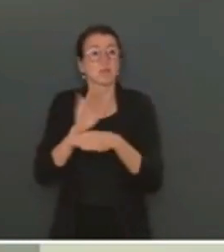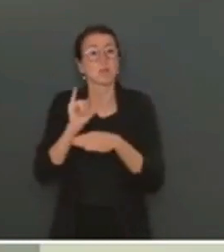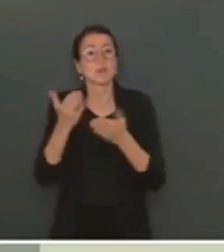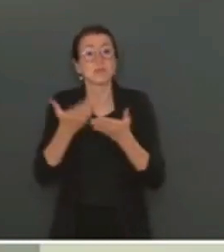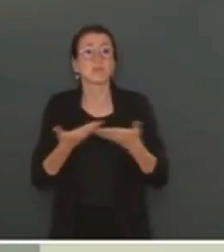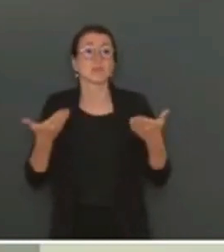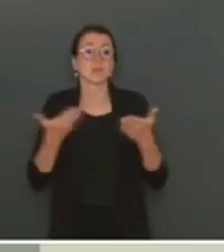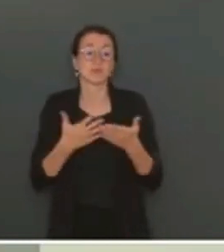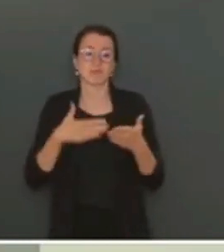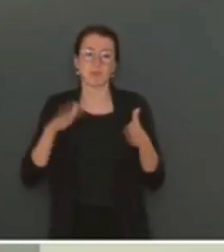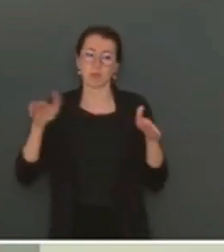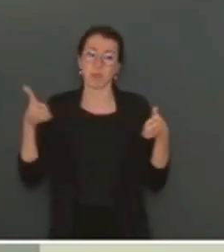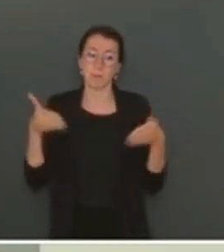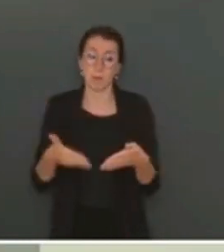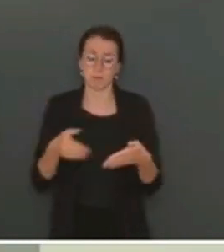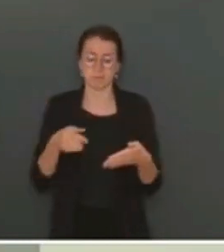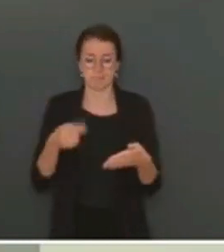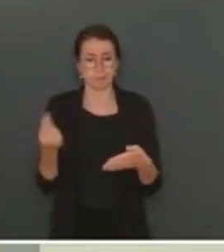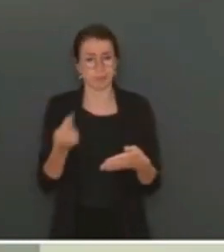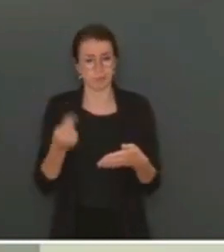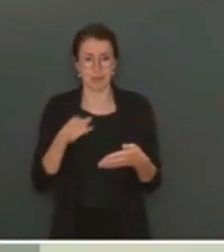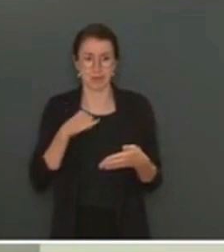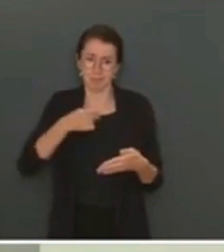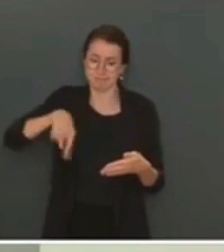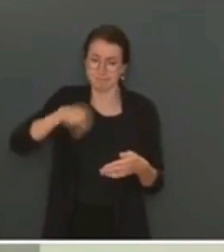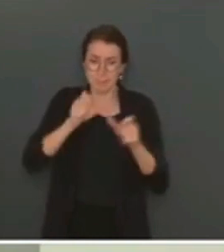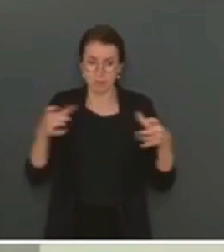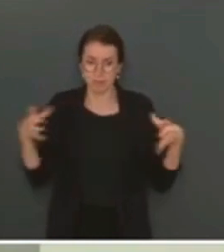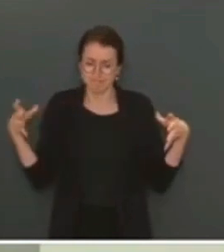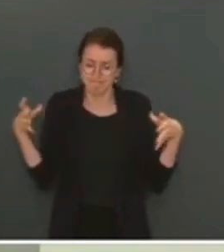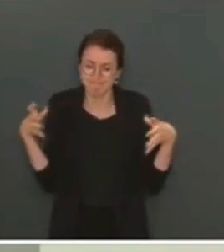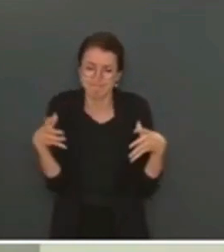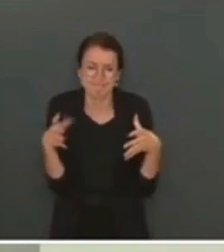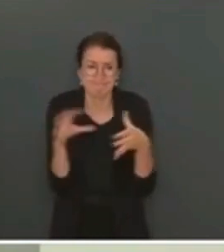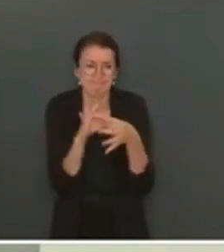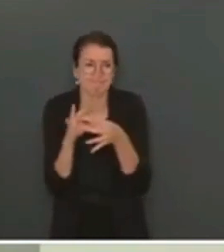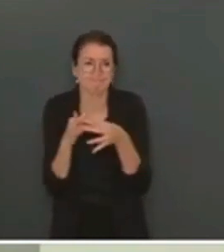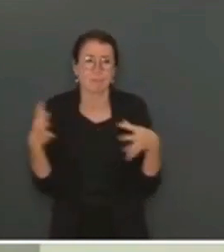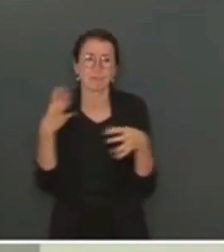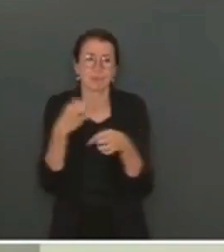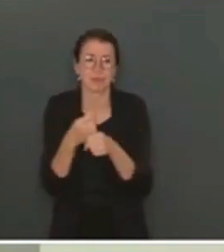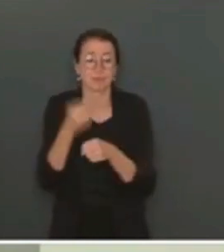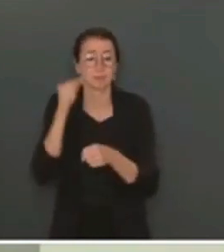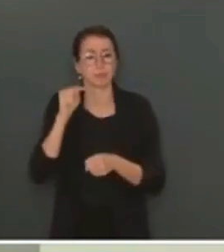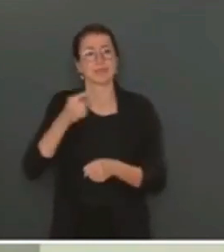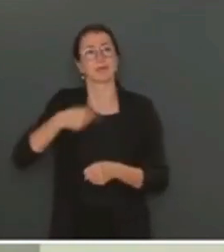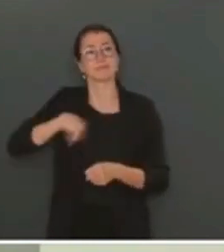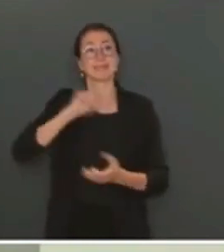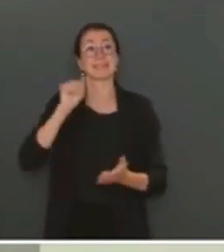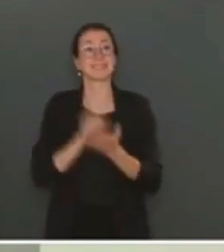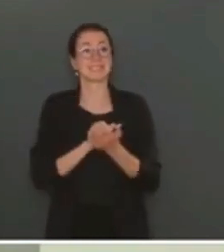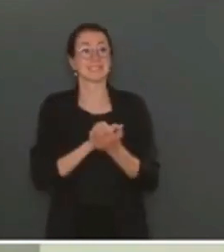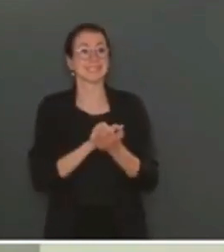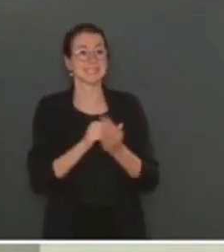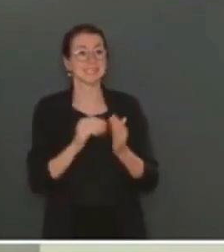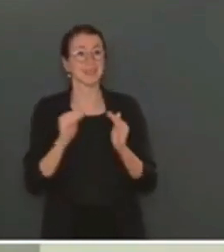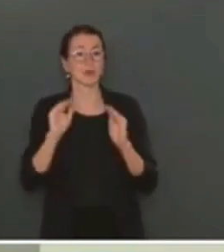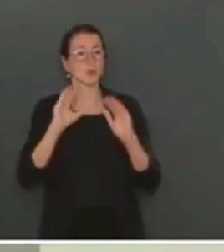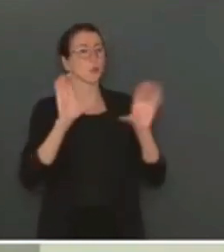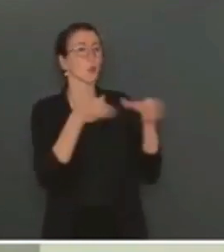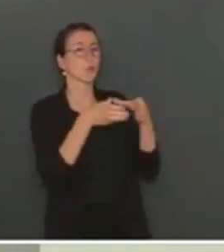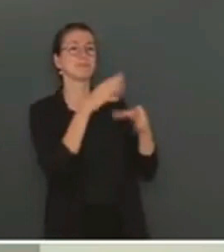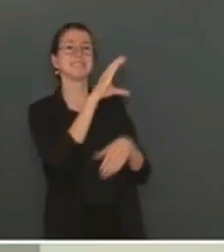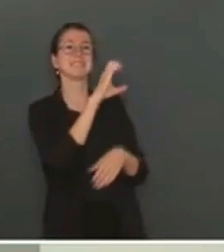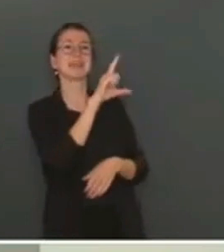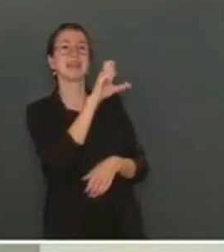'unanimité, en marge de l'avis du Céléval,'est vrai, de permettre que les réceptions après les funérailles puissent avoir lieu à